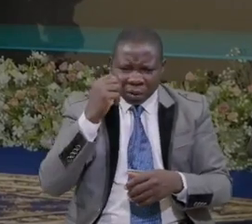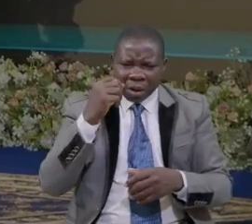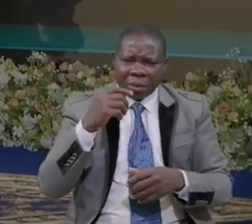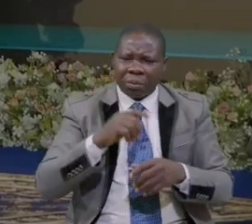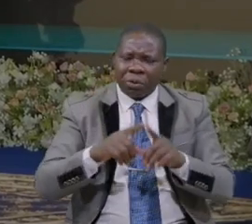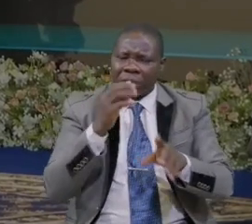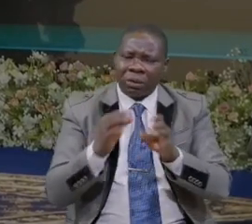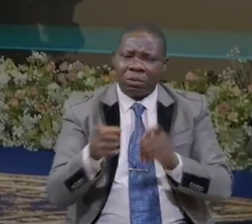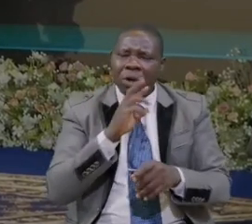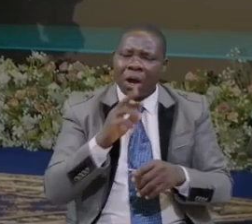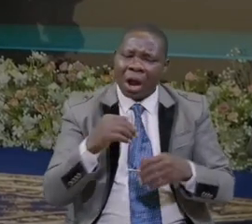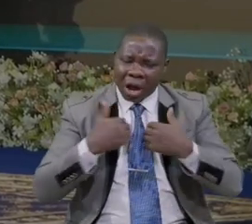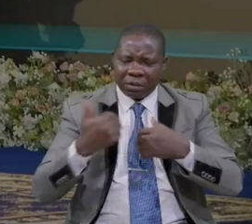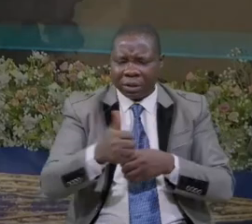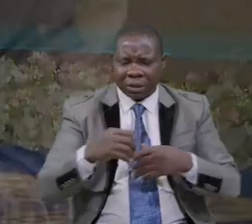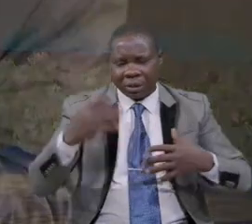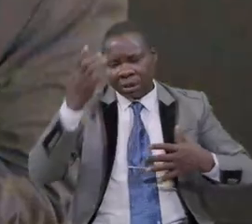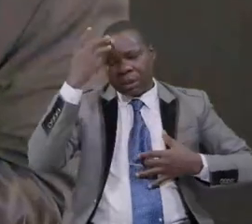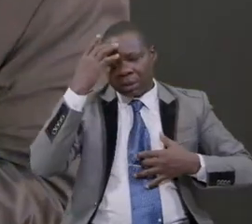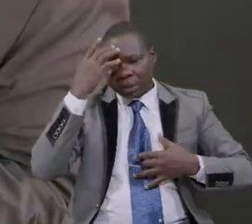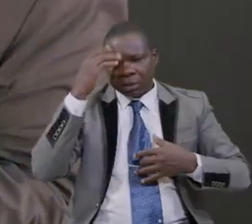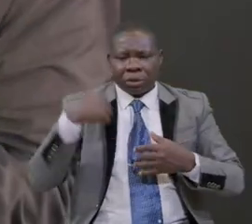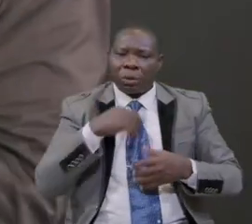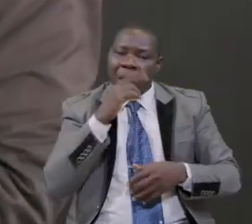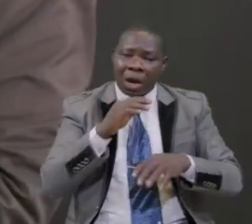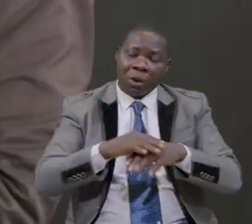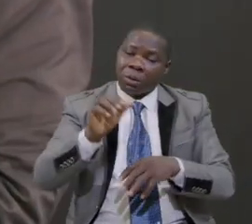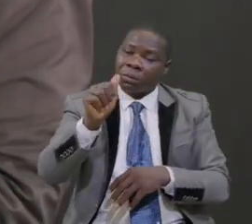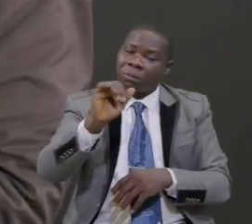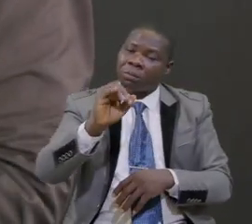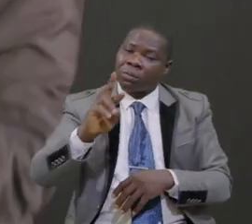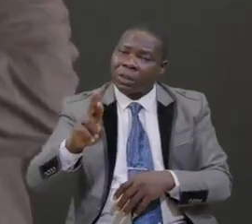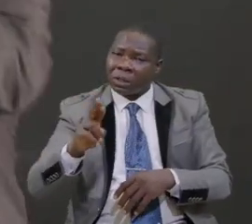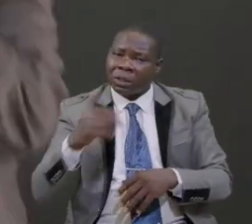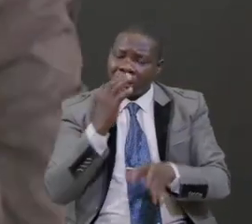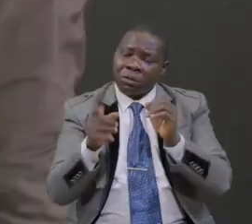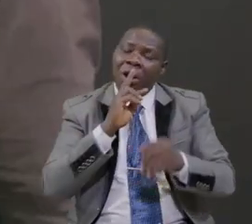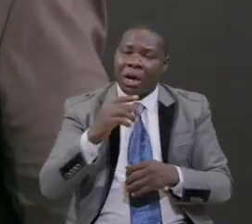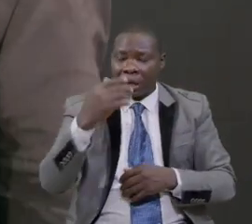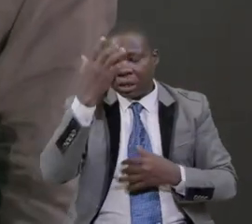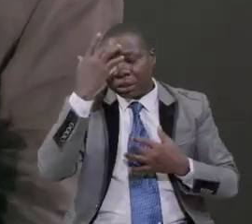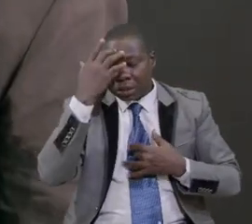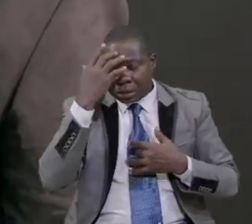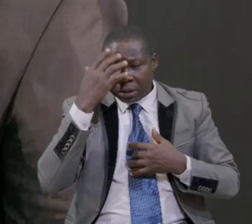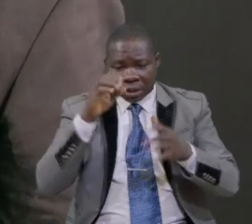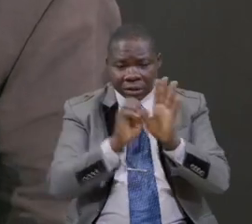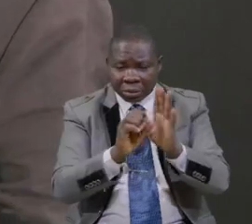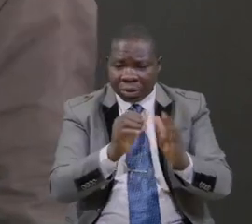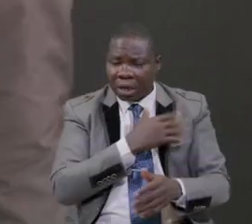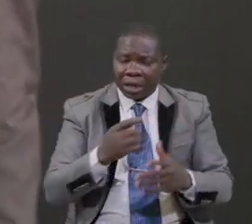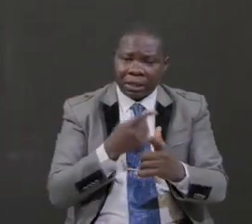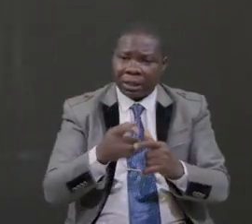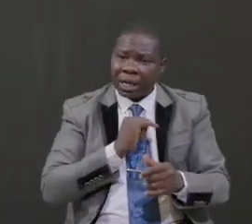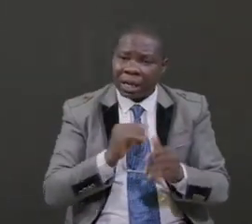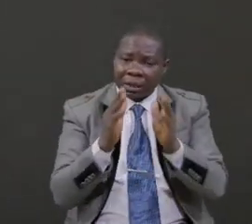écoutaient hein, parce qu'on transmettait en direct. J'ai dit si tu es malade là où tu es là, et je prie, tu me diras ce que c'est que